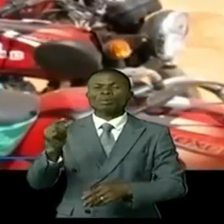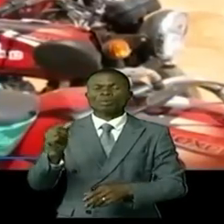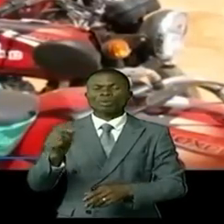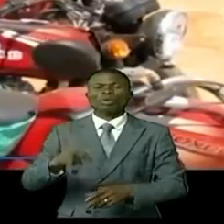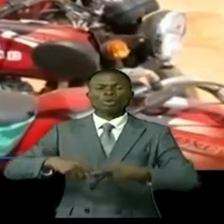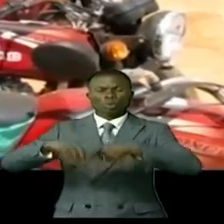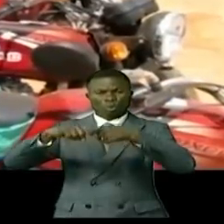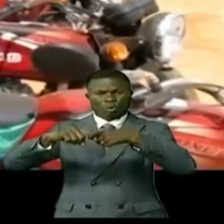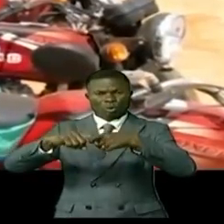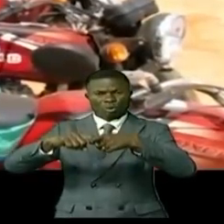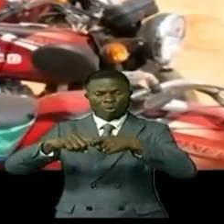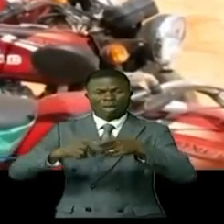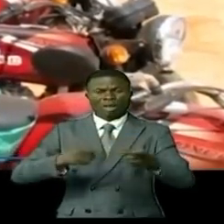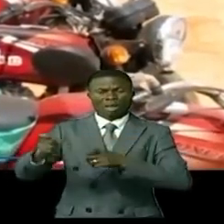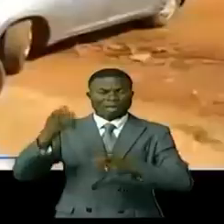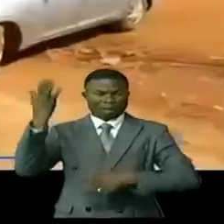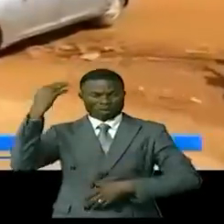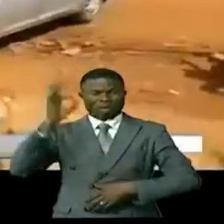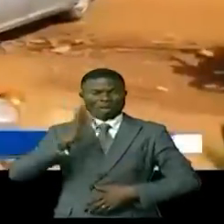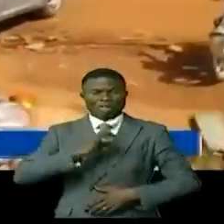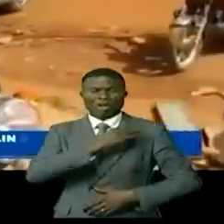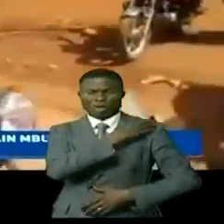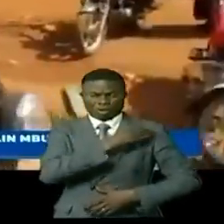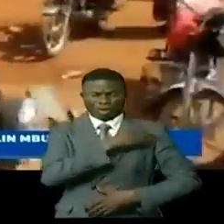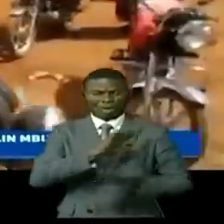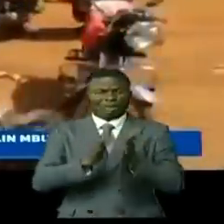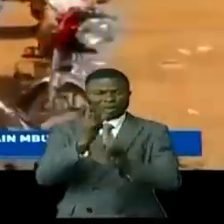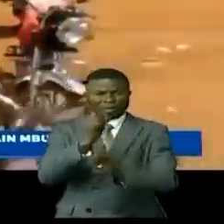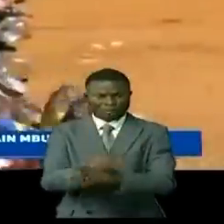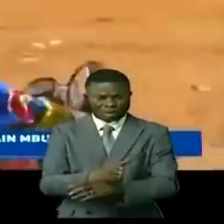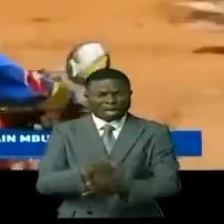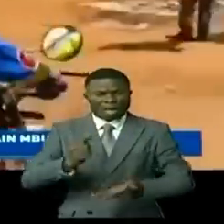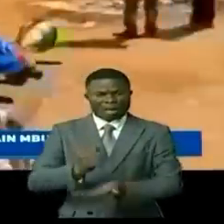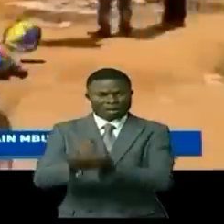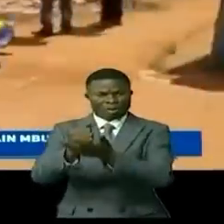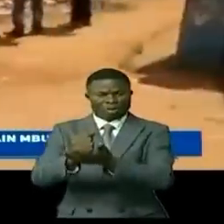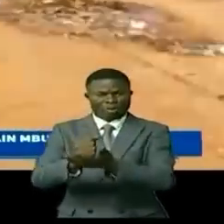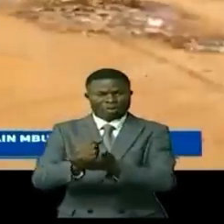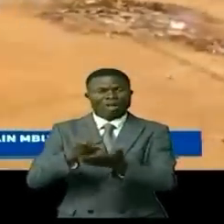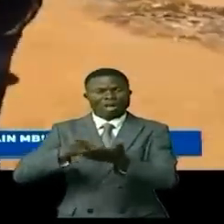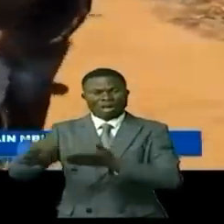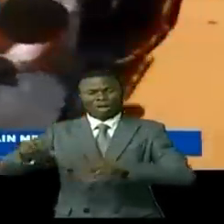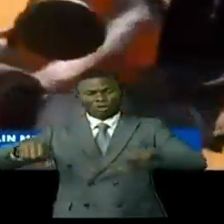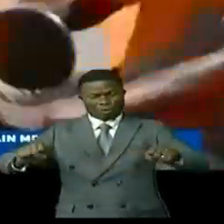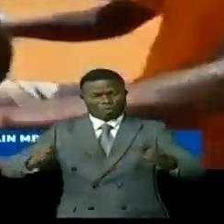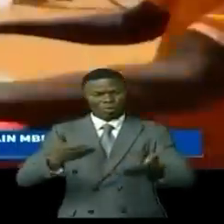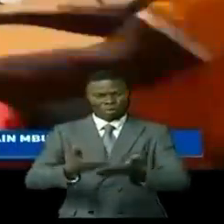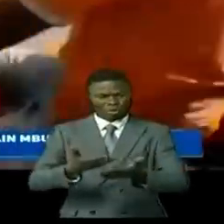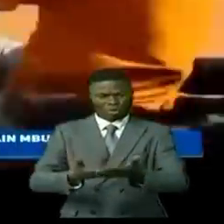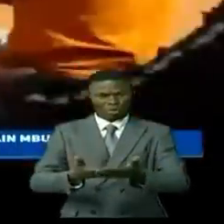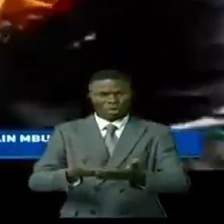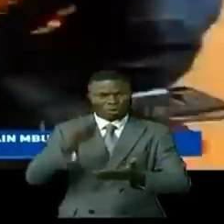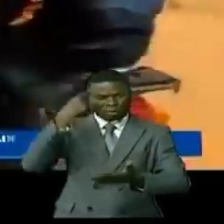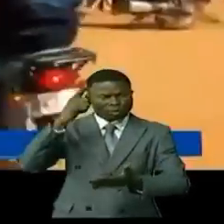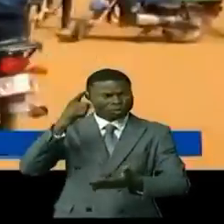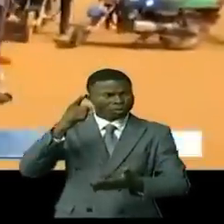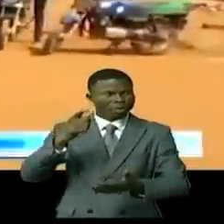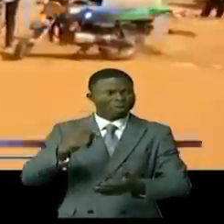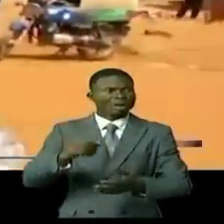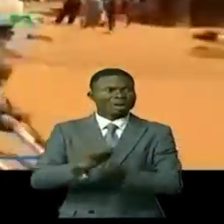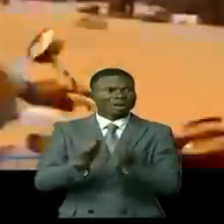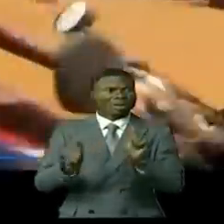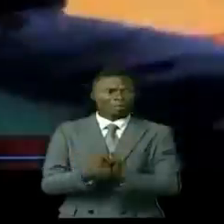suspendue pendant le régime passé soit effective et a permis à l'achat de ces engins roulants par le